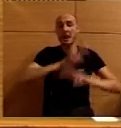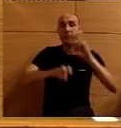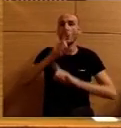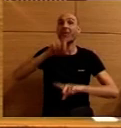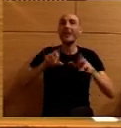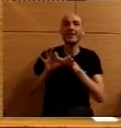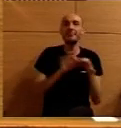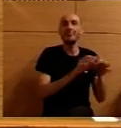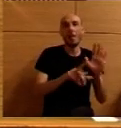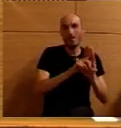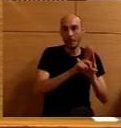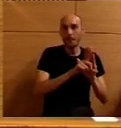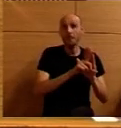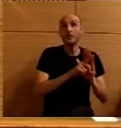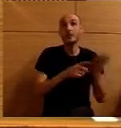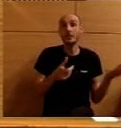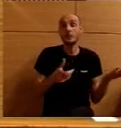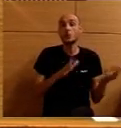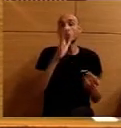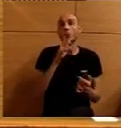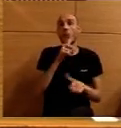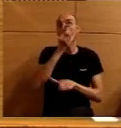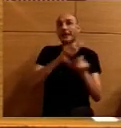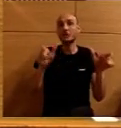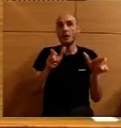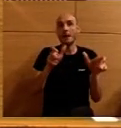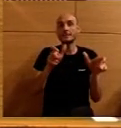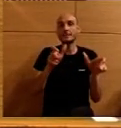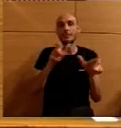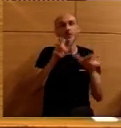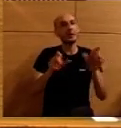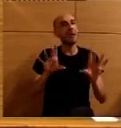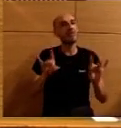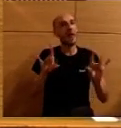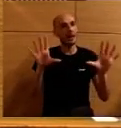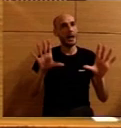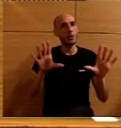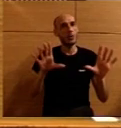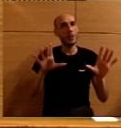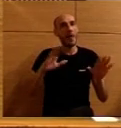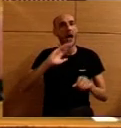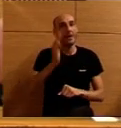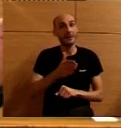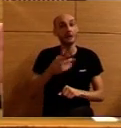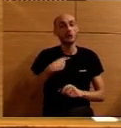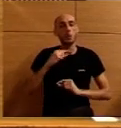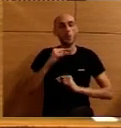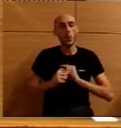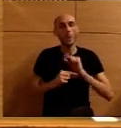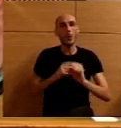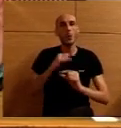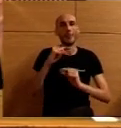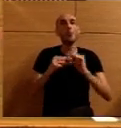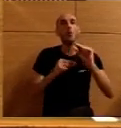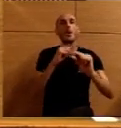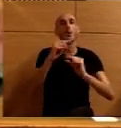en tot el coneixement que se pot, perquè sap que les coses que involucren a persones són molt delicades. I poquet a poquet, i per cert, ho